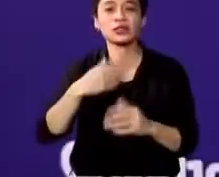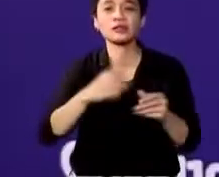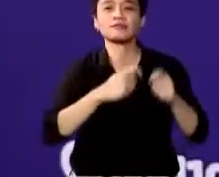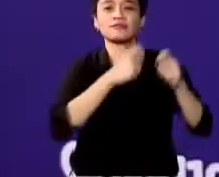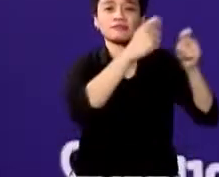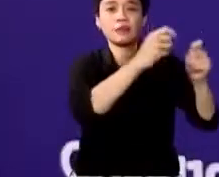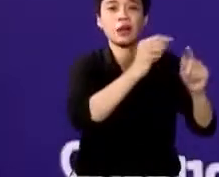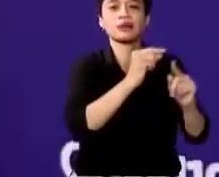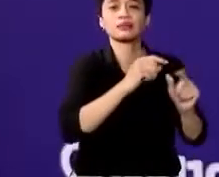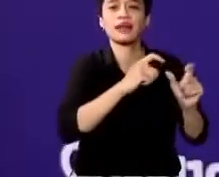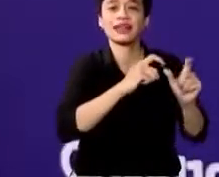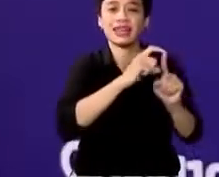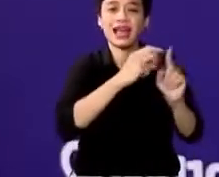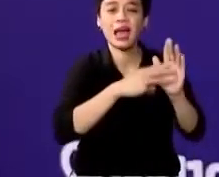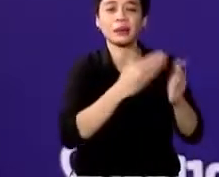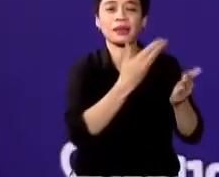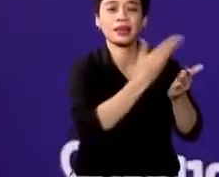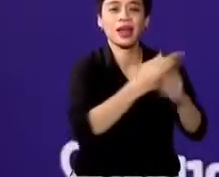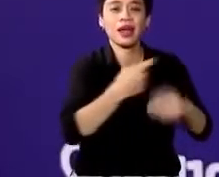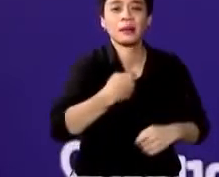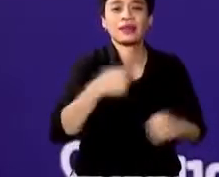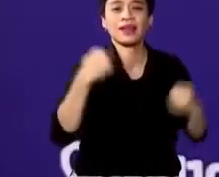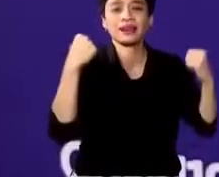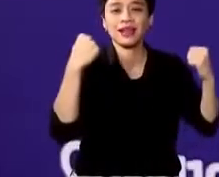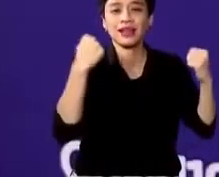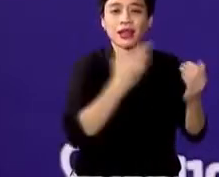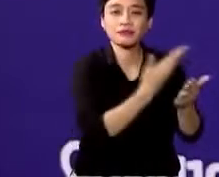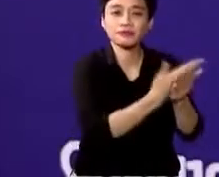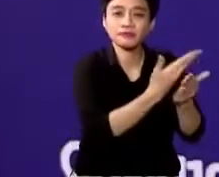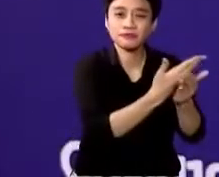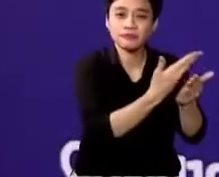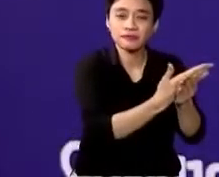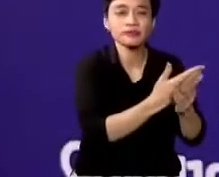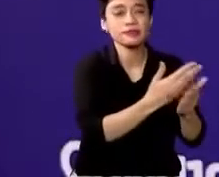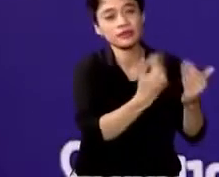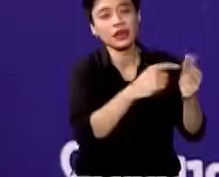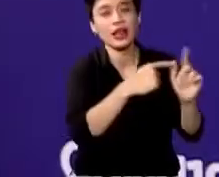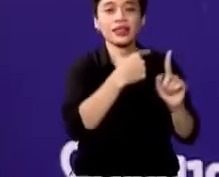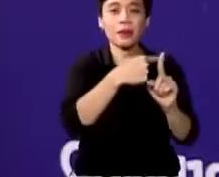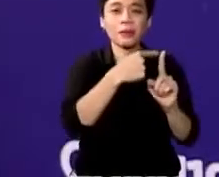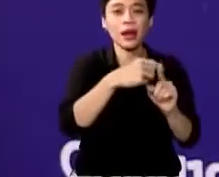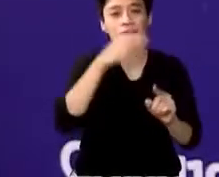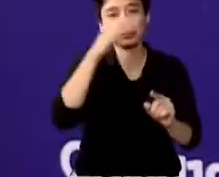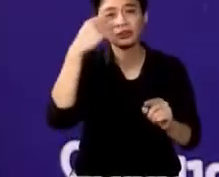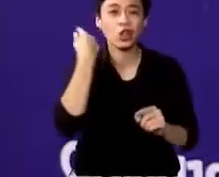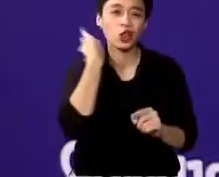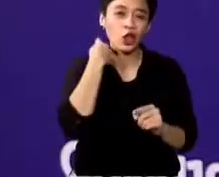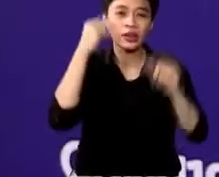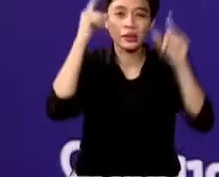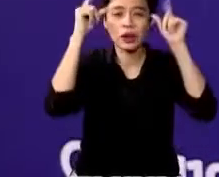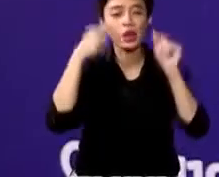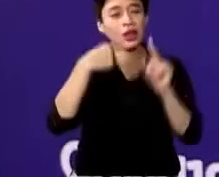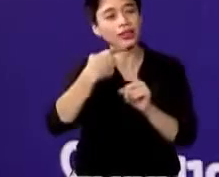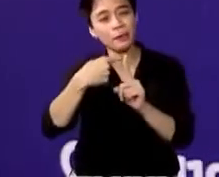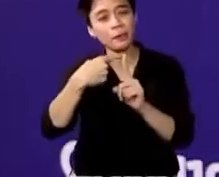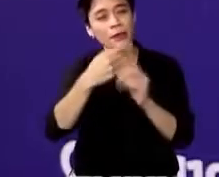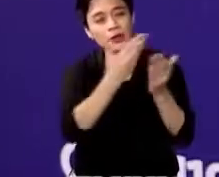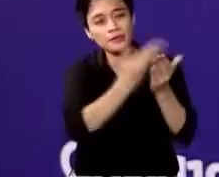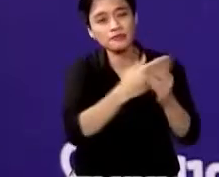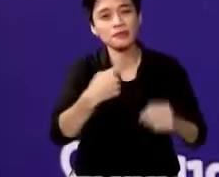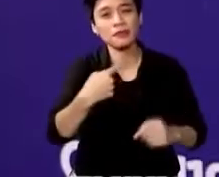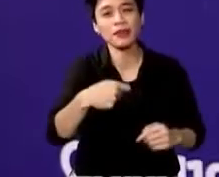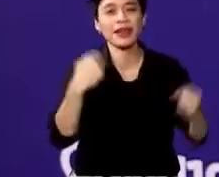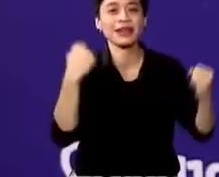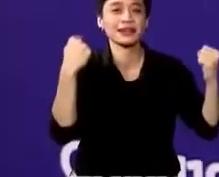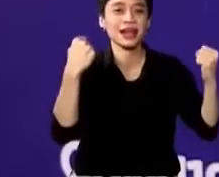Kementerian Kesehatan dan kita ee selalu didukung untuk pertambahannya dan memang kita harapkan betul ini bisa